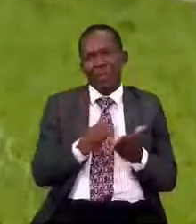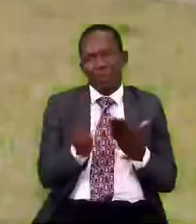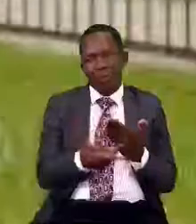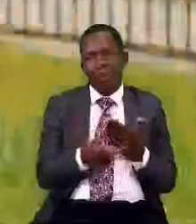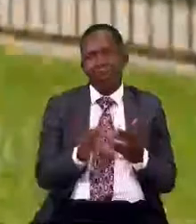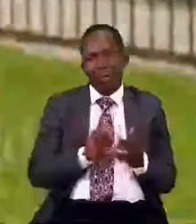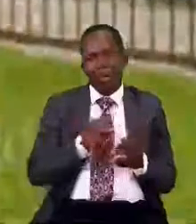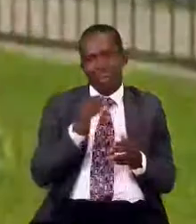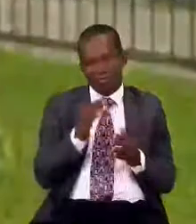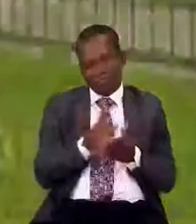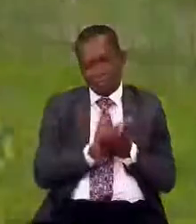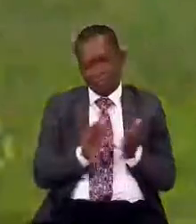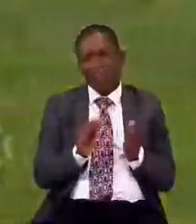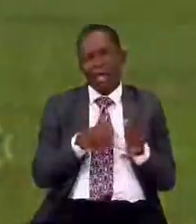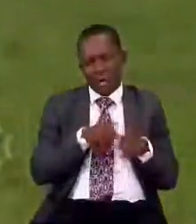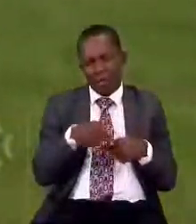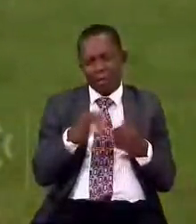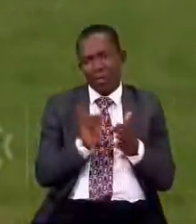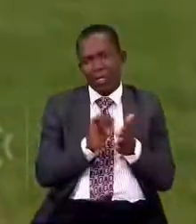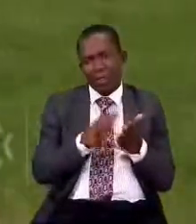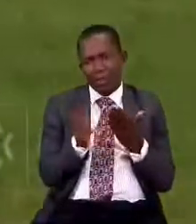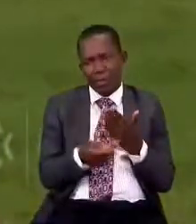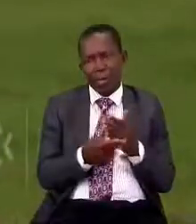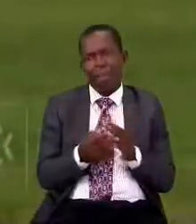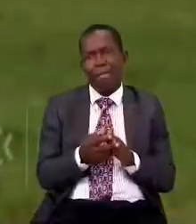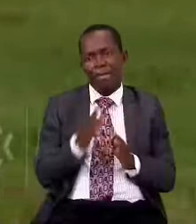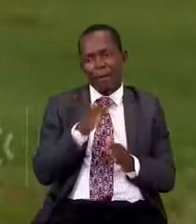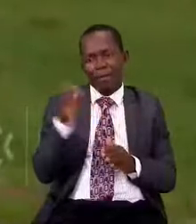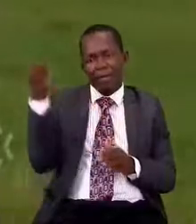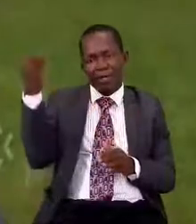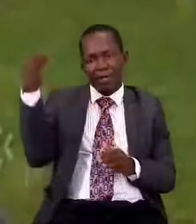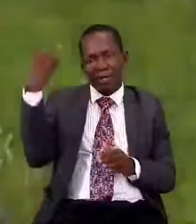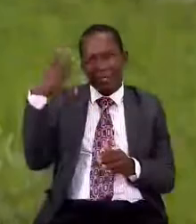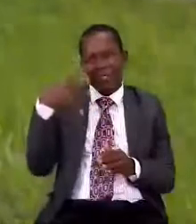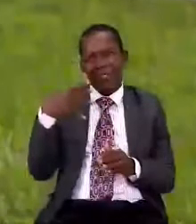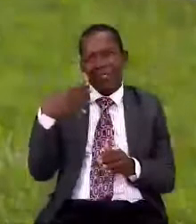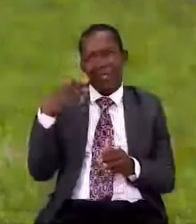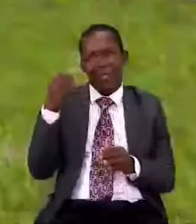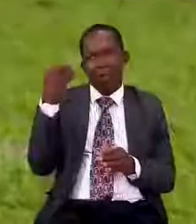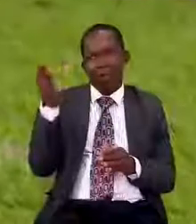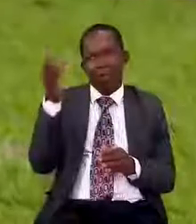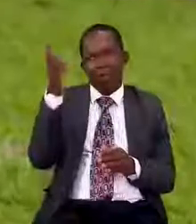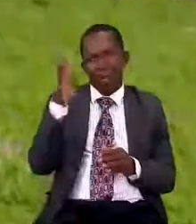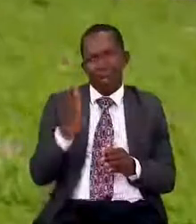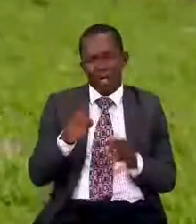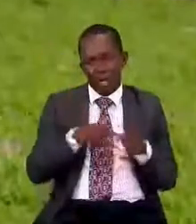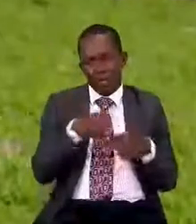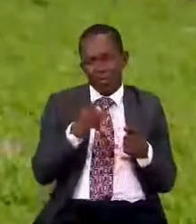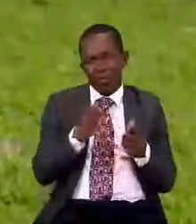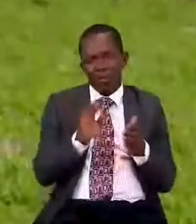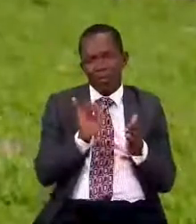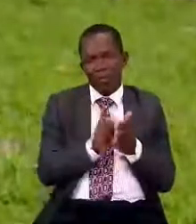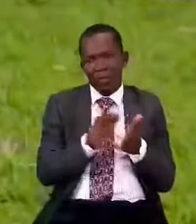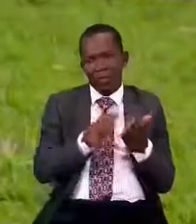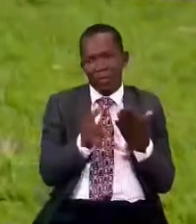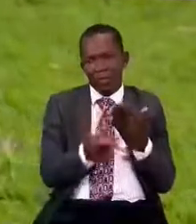la grâce de Dieu, j'étais à la croisade et après la prédication de notre Père dans le Seigneur Papa Koumoui,